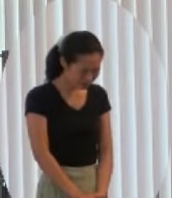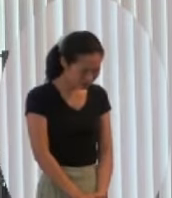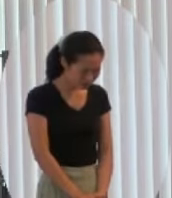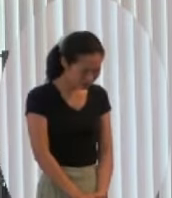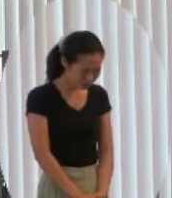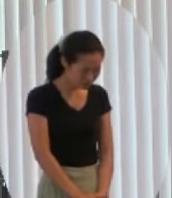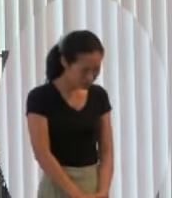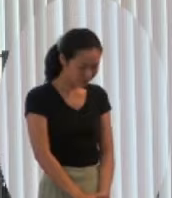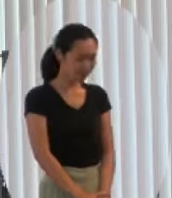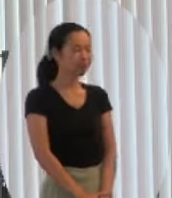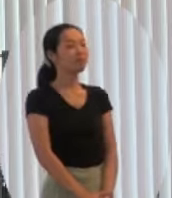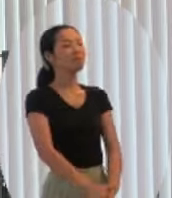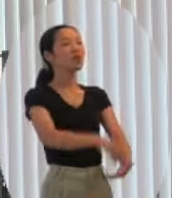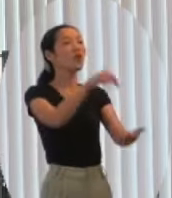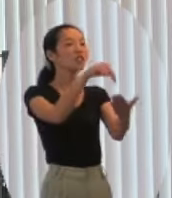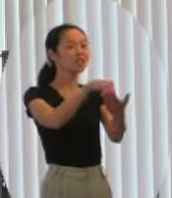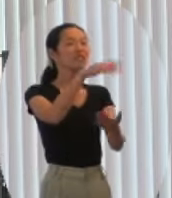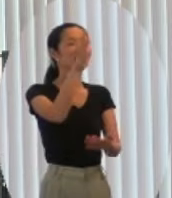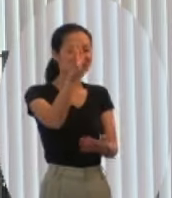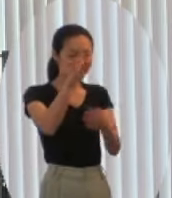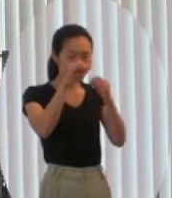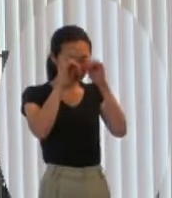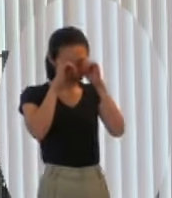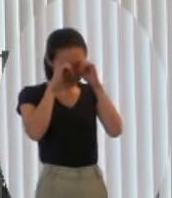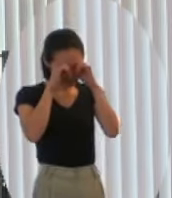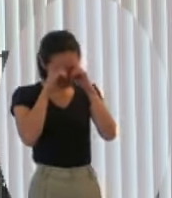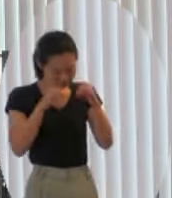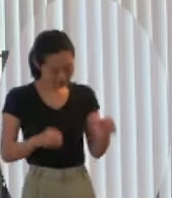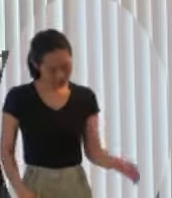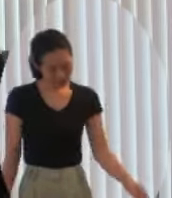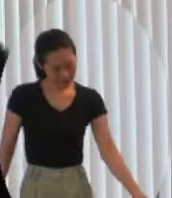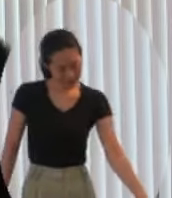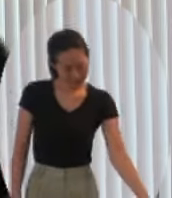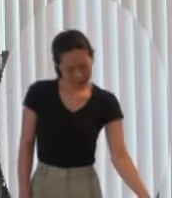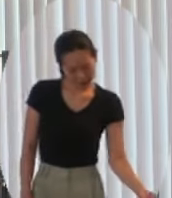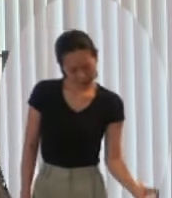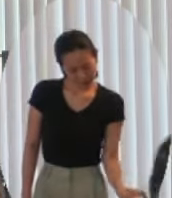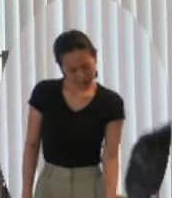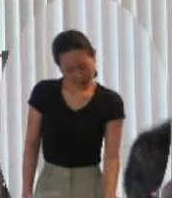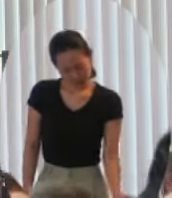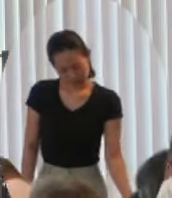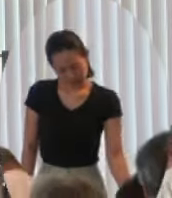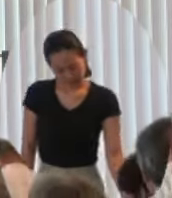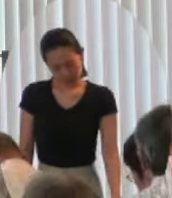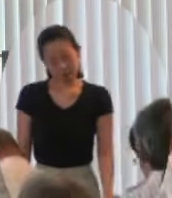ではご起立ください。神は我が力を賛美して今日の礼拝を終わりたいと思います。